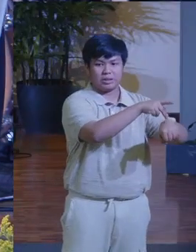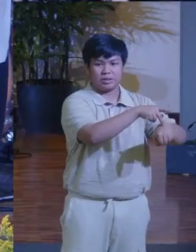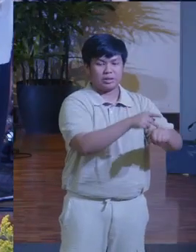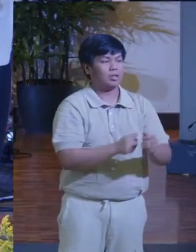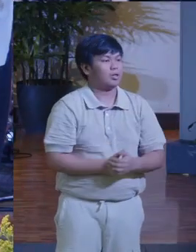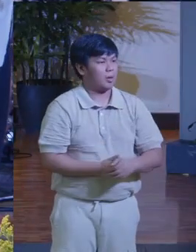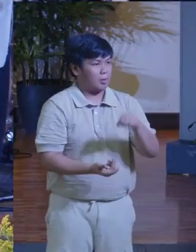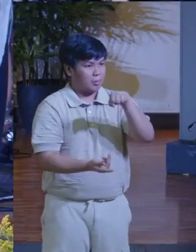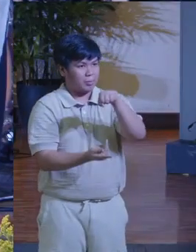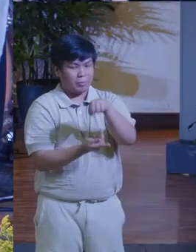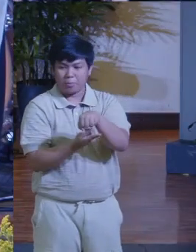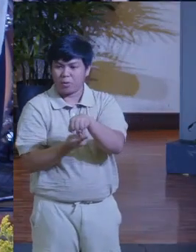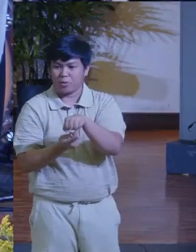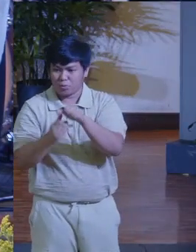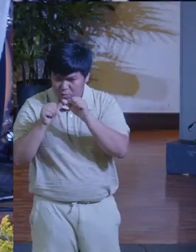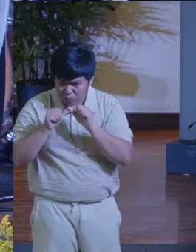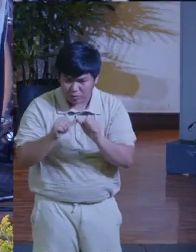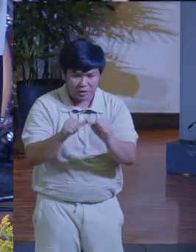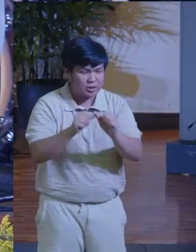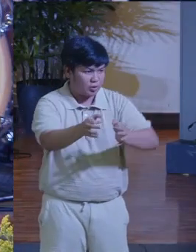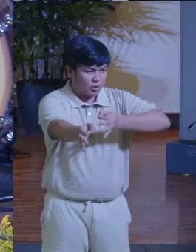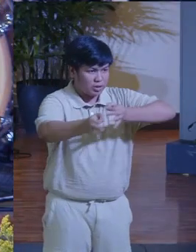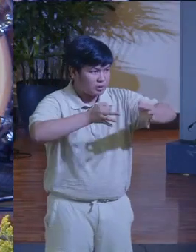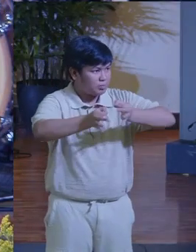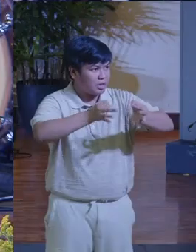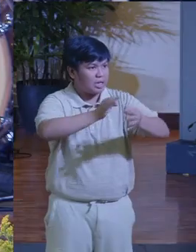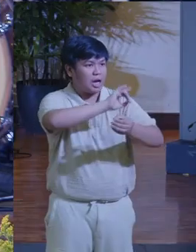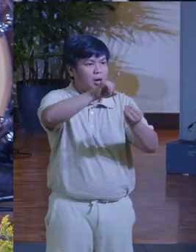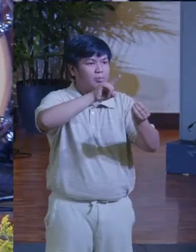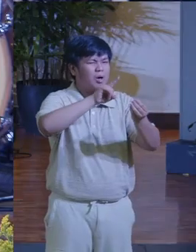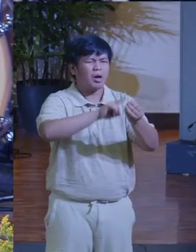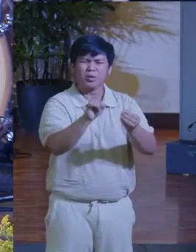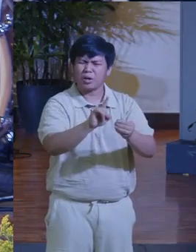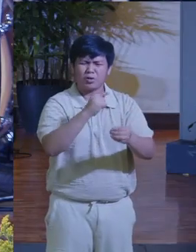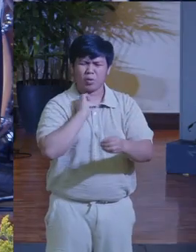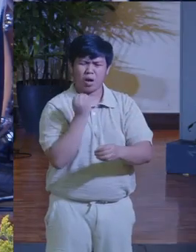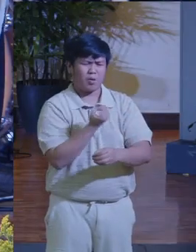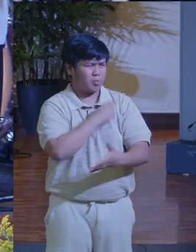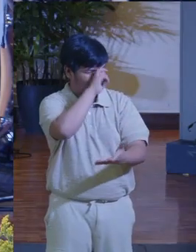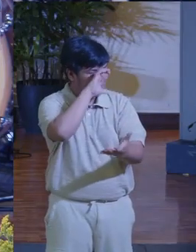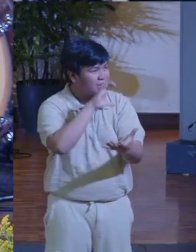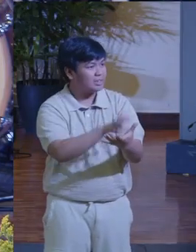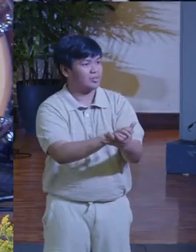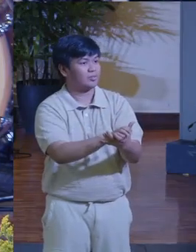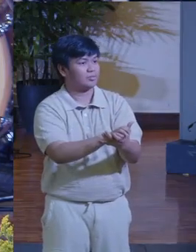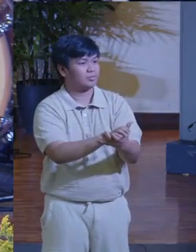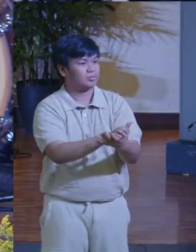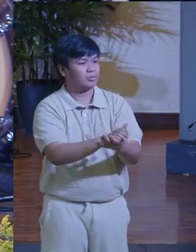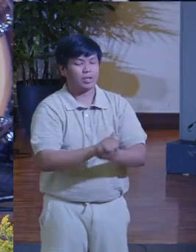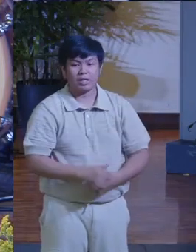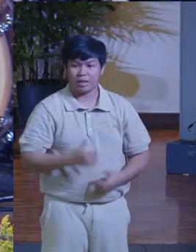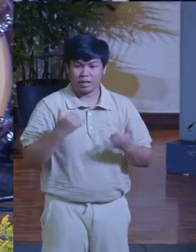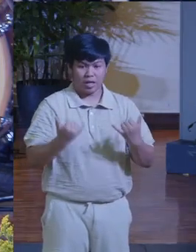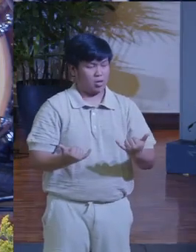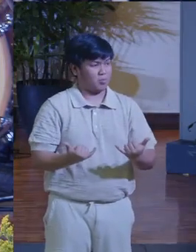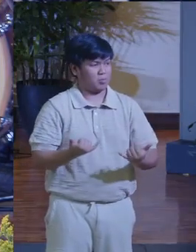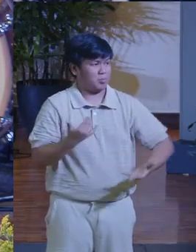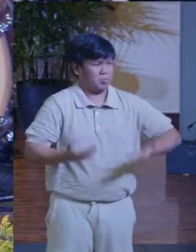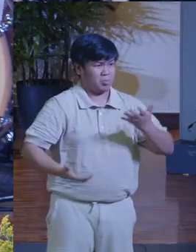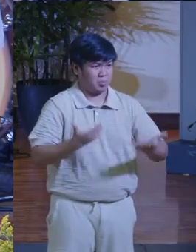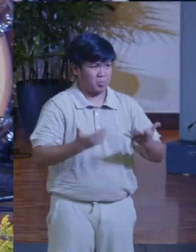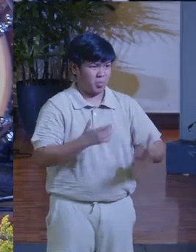ang paliwanag niya tungkol sa kaligtasan ng Diyos. So ngayon, hindi natin tiyak kung Kung ito ay